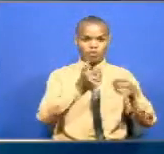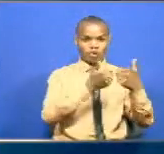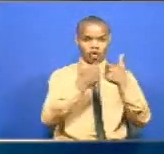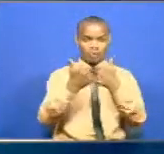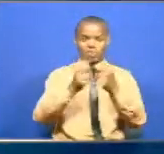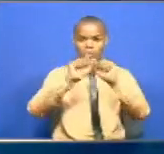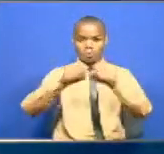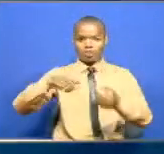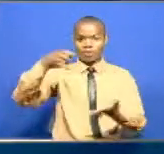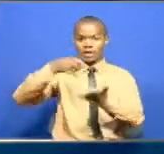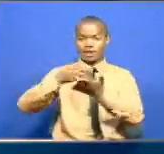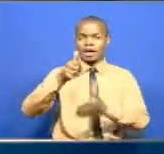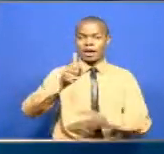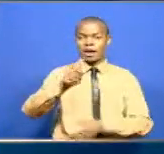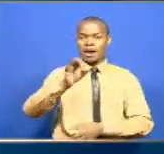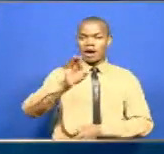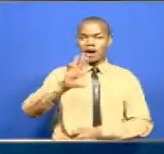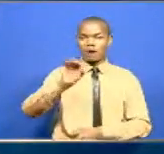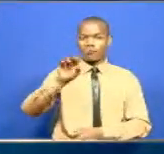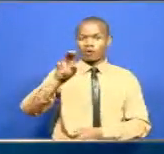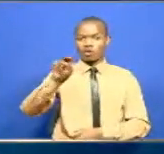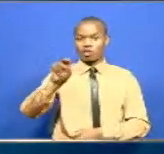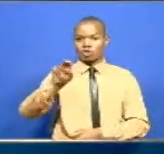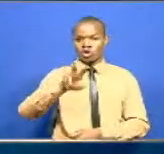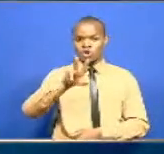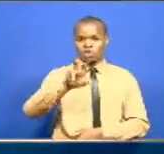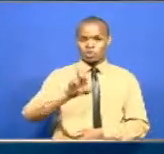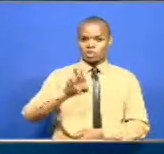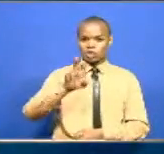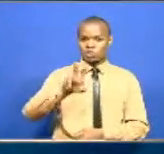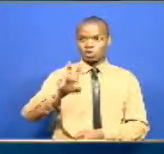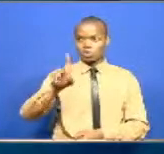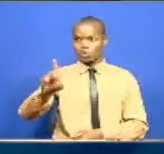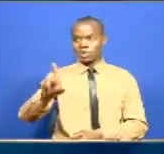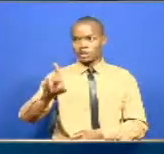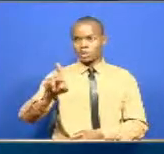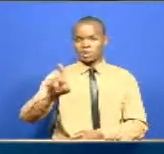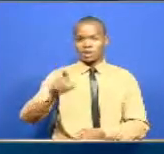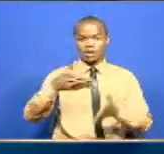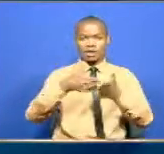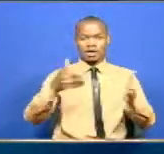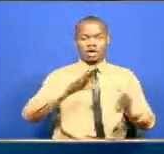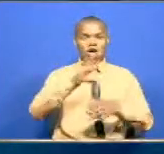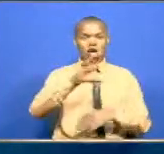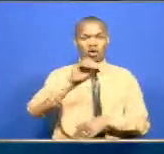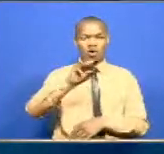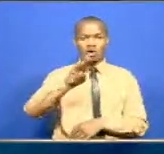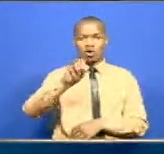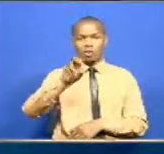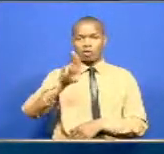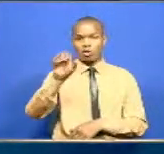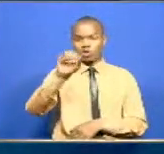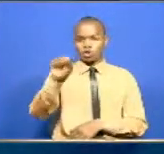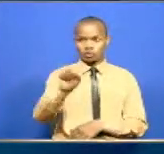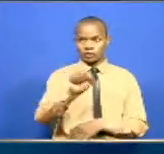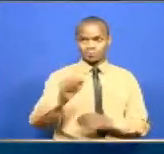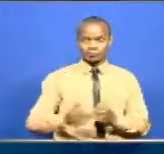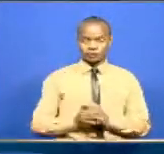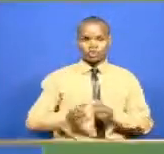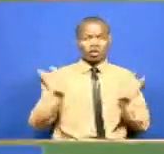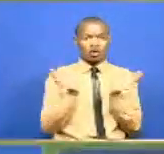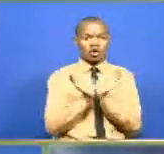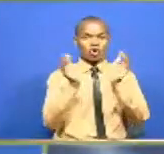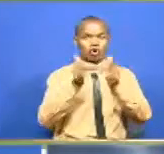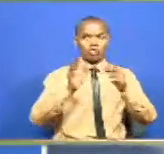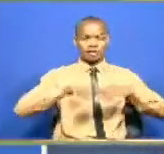kwa kombe la bara Afrika mwaka 2021 dhidi ya Comoros mwezi Novemba. Mulee alitikwa jukumu la